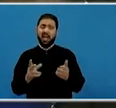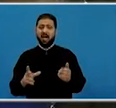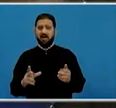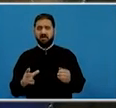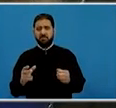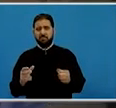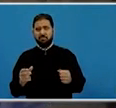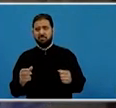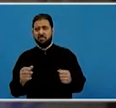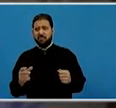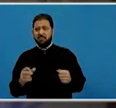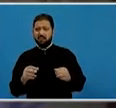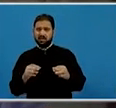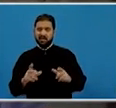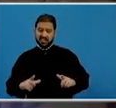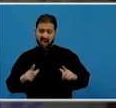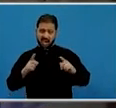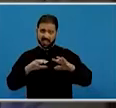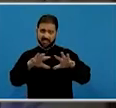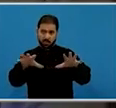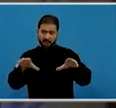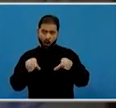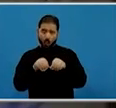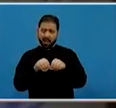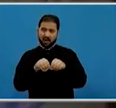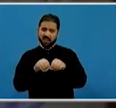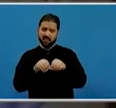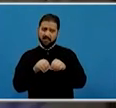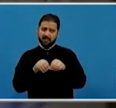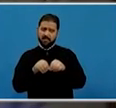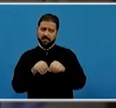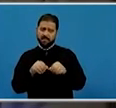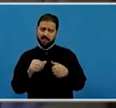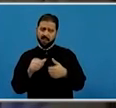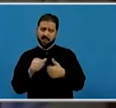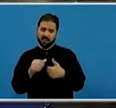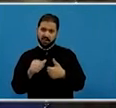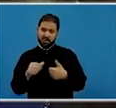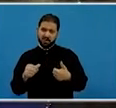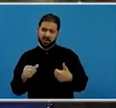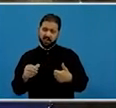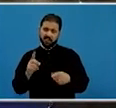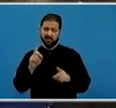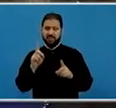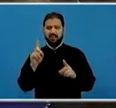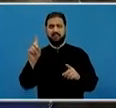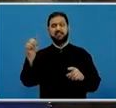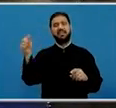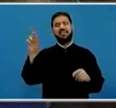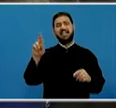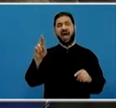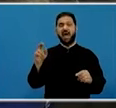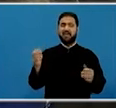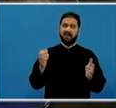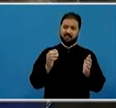petrec foarte mult timp împreună, prietenii în general, să spunem că sunt anumite ore pe care le petrec împreună, dar apoi revine fiecare